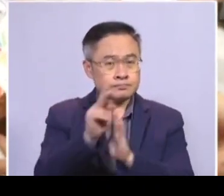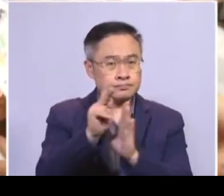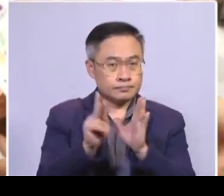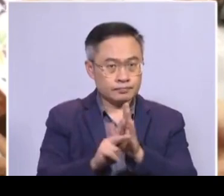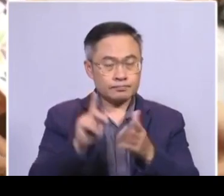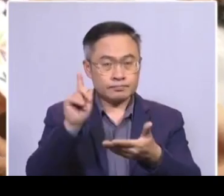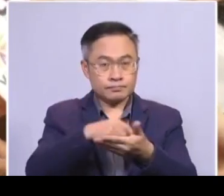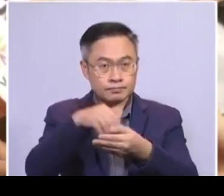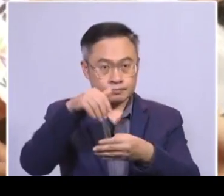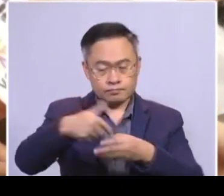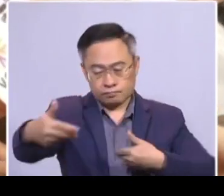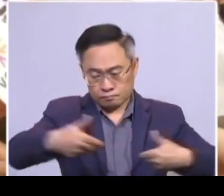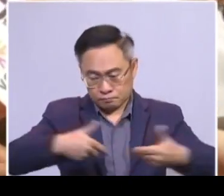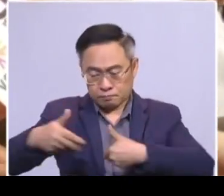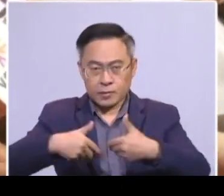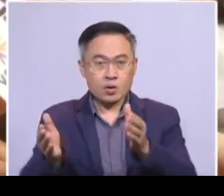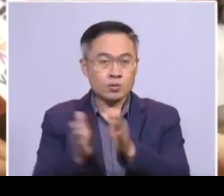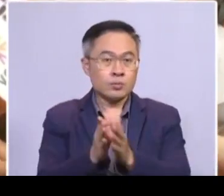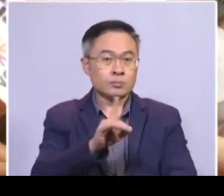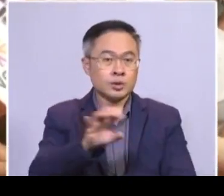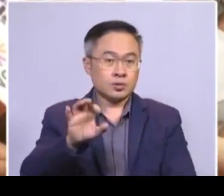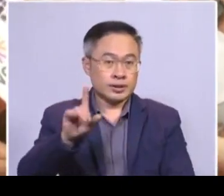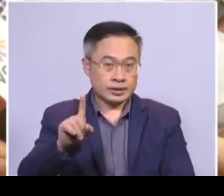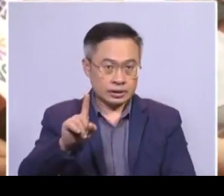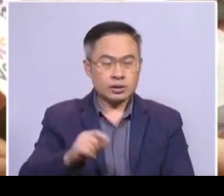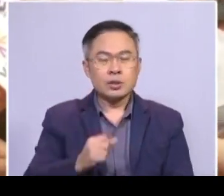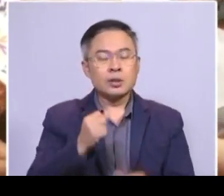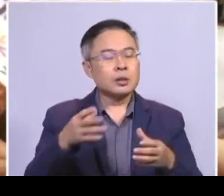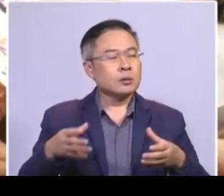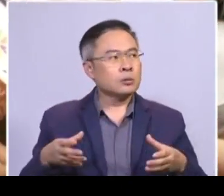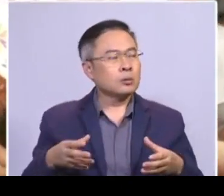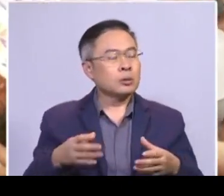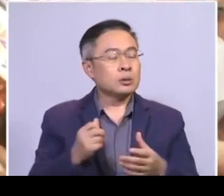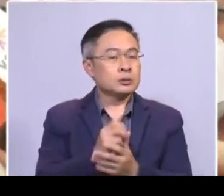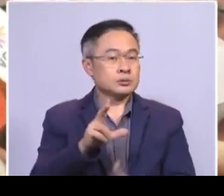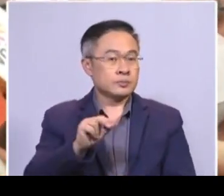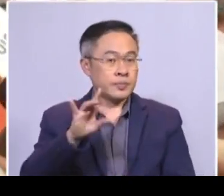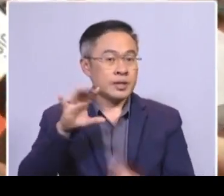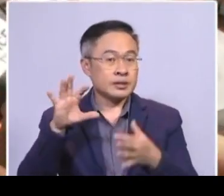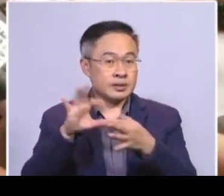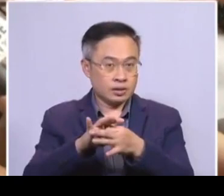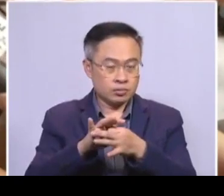101เรื่องในจำนวน101เรื่องเนี่ยมีถึง38เรื่องร้องเรียนที่